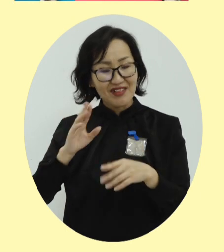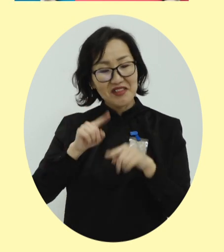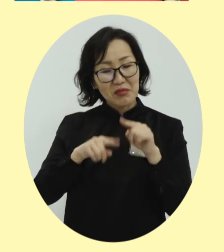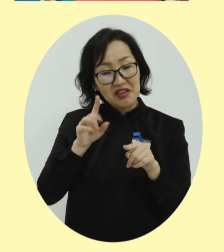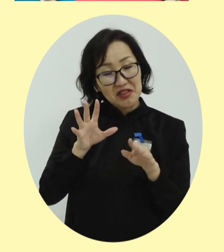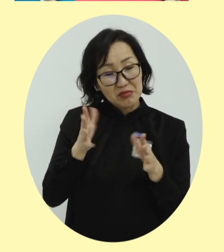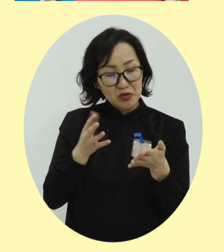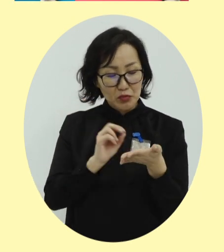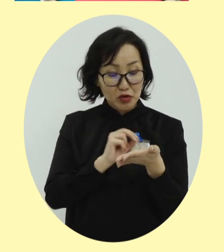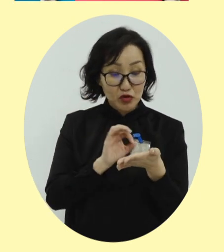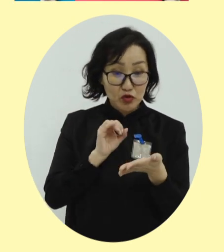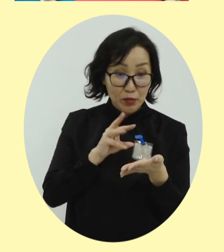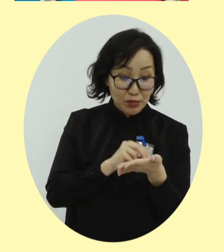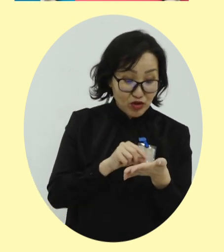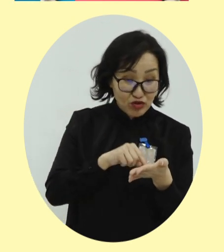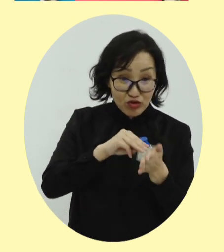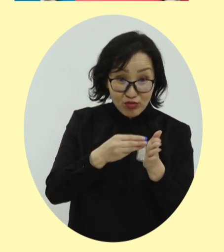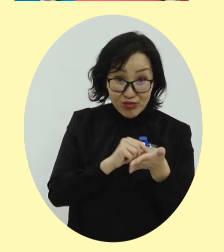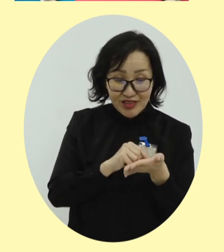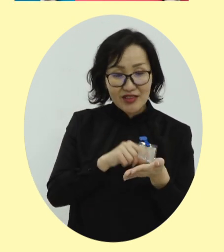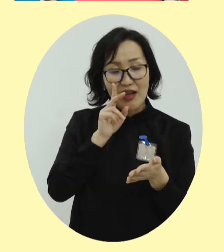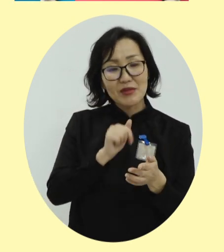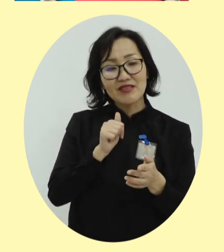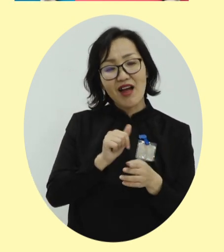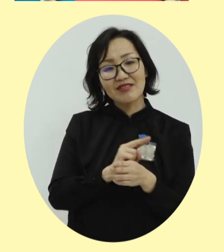бичиж тэмдэглэх дадал суудаг байх нь хүүхдүүдээ.